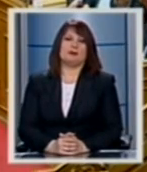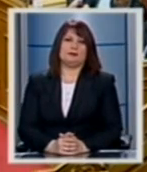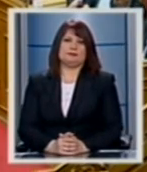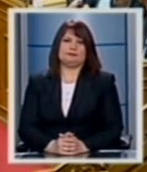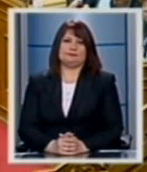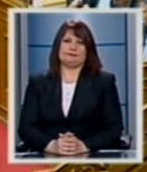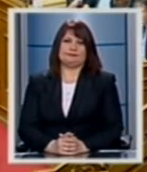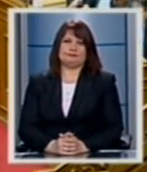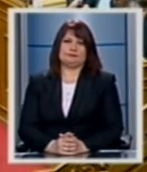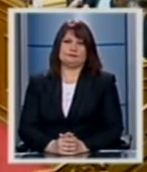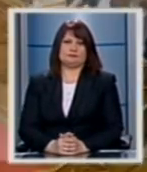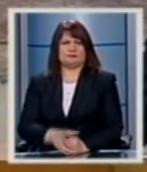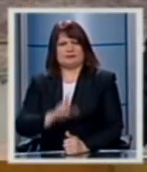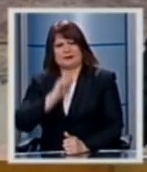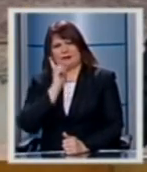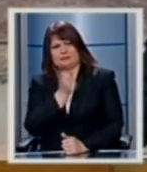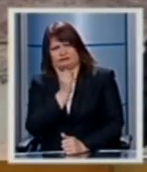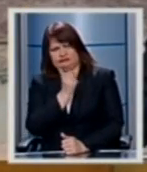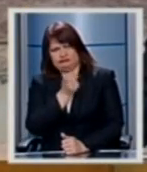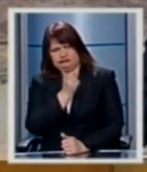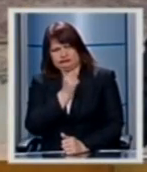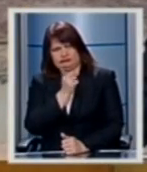Σας ανακαλώ εις την τάξη, κύριε συνάδελφε.